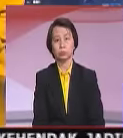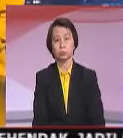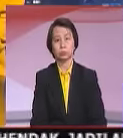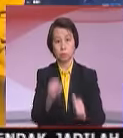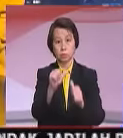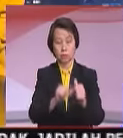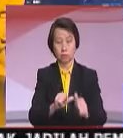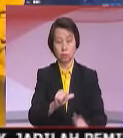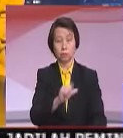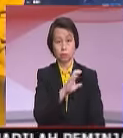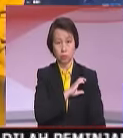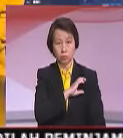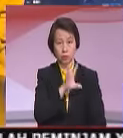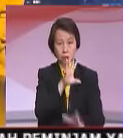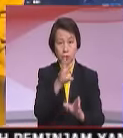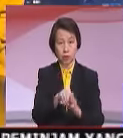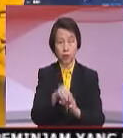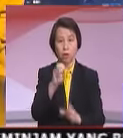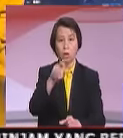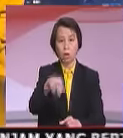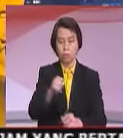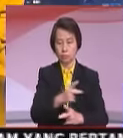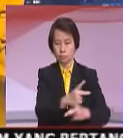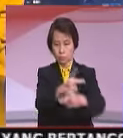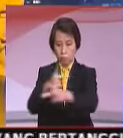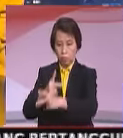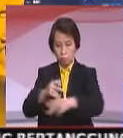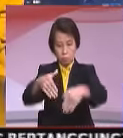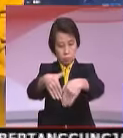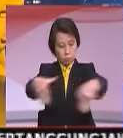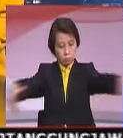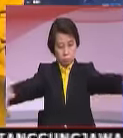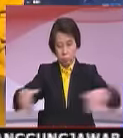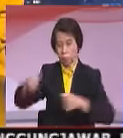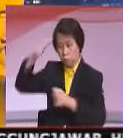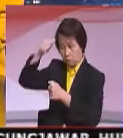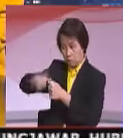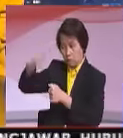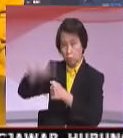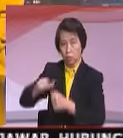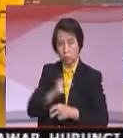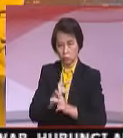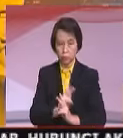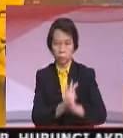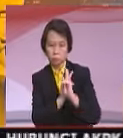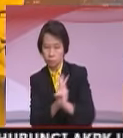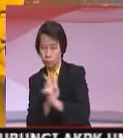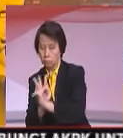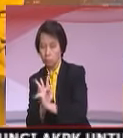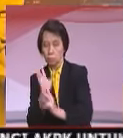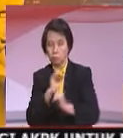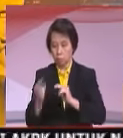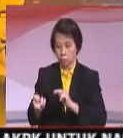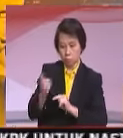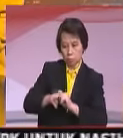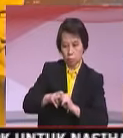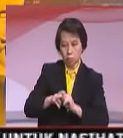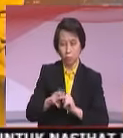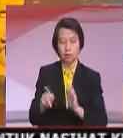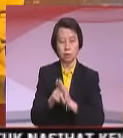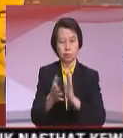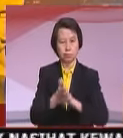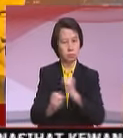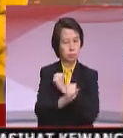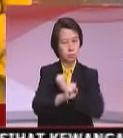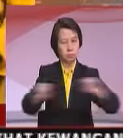Setiap anggota keselamatan yang terbabit dalam operasi kawalan sempadan diingatkan untuk terus berwaspada dan meningkatkan aspek